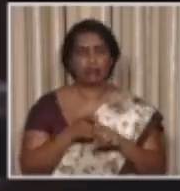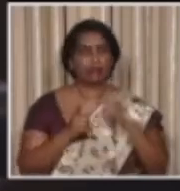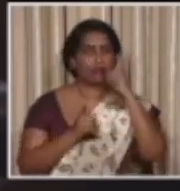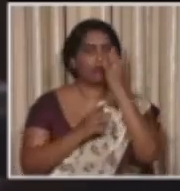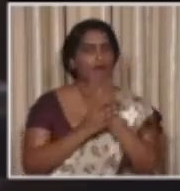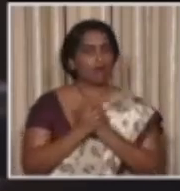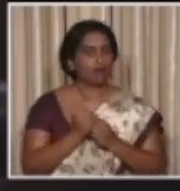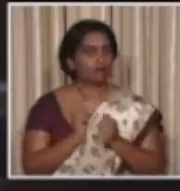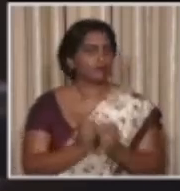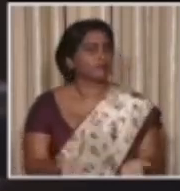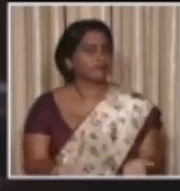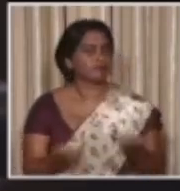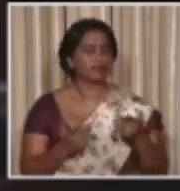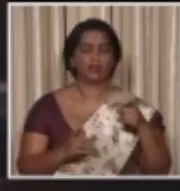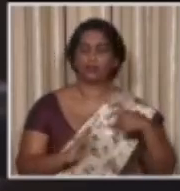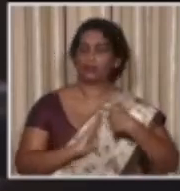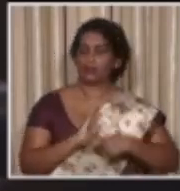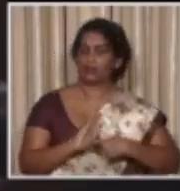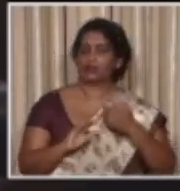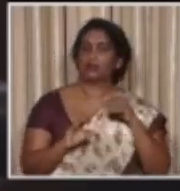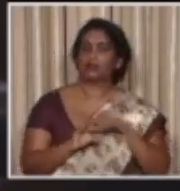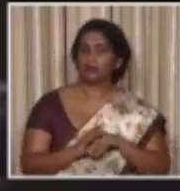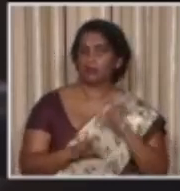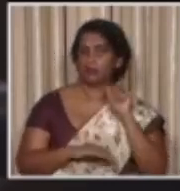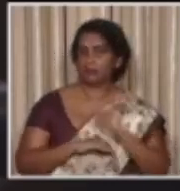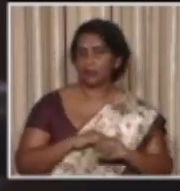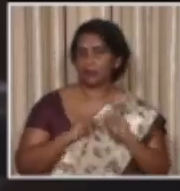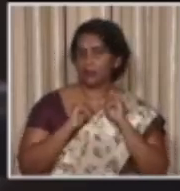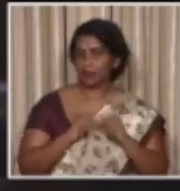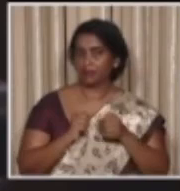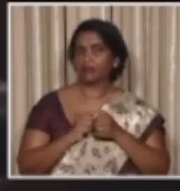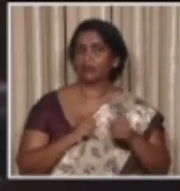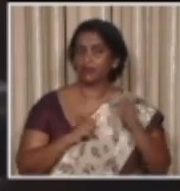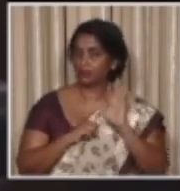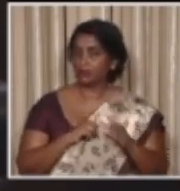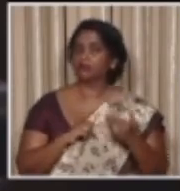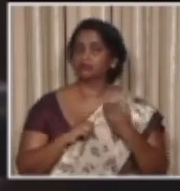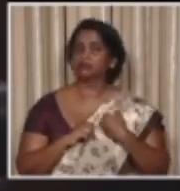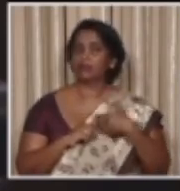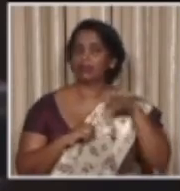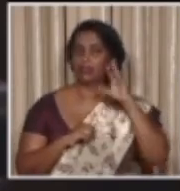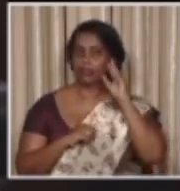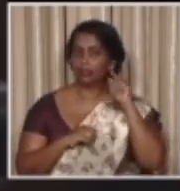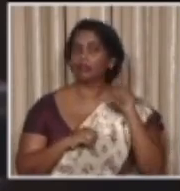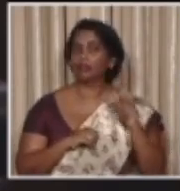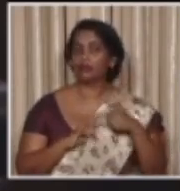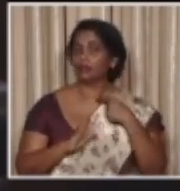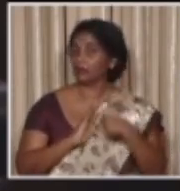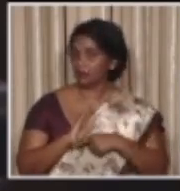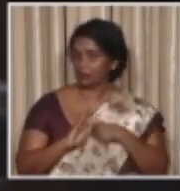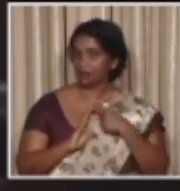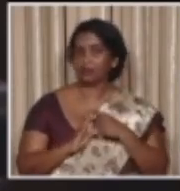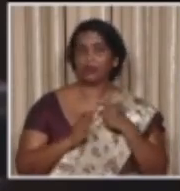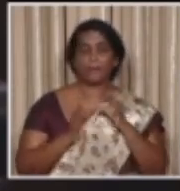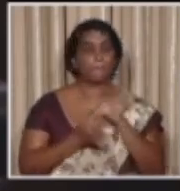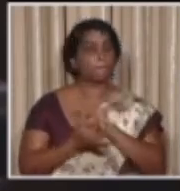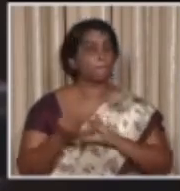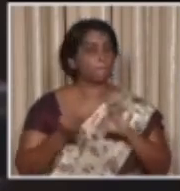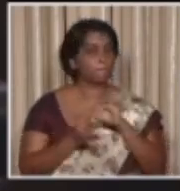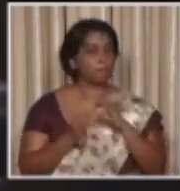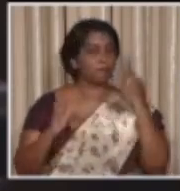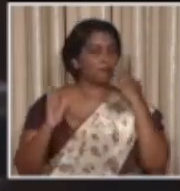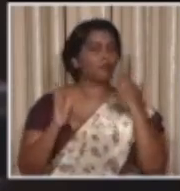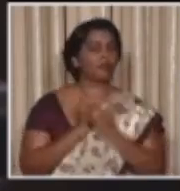ආගම්වාදය අවසමින් මේ රට තුල කුමන්ත්‍රණයක් සිද්ධ වෙනවා කියන එක අපිට තේරෙනවා ඒ කියන්නේ මේ රටේ ප්‍රජාතන්ත්‍රවාදය